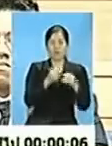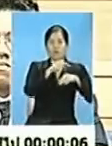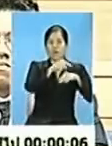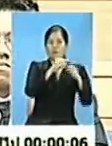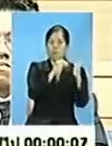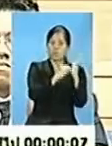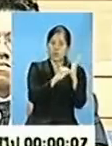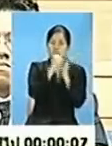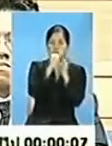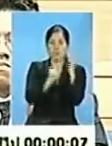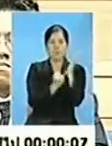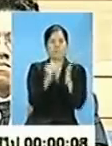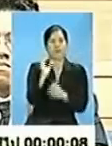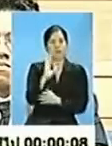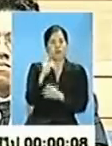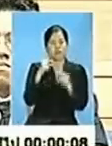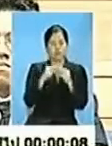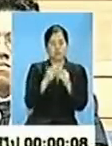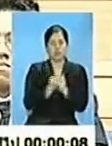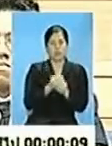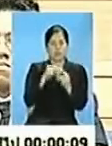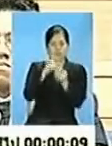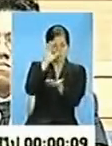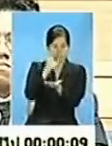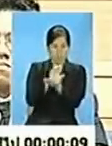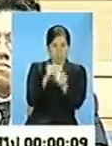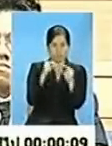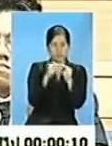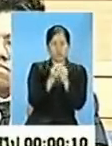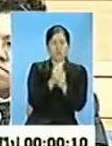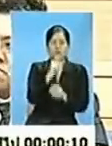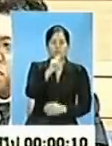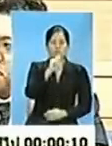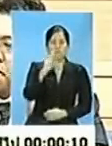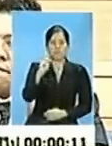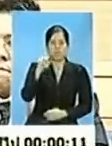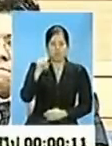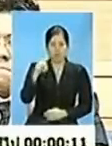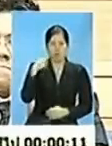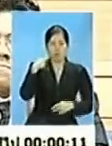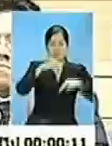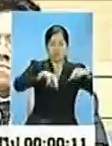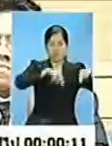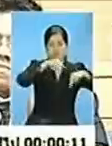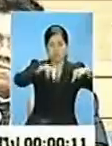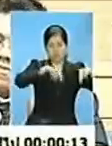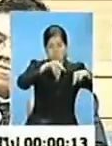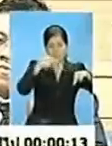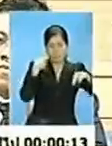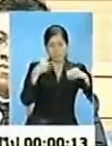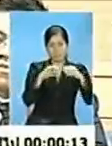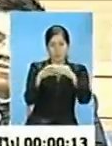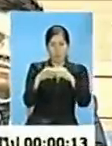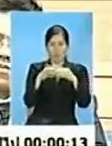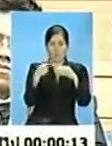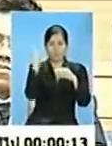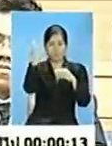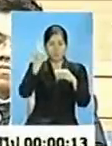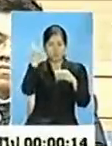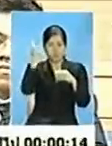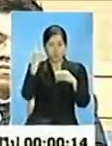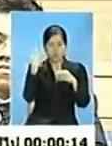ยวนี้เป็นตำรวจตรวจคนเข้าเมืองตามระเบียบกรณีเพื่อท่องเที่ยวชาวต่างด้าวอนุญาตให้เ